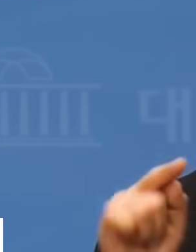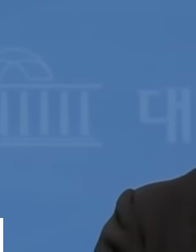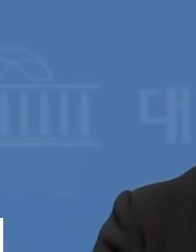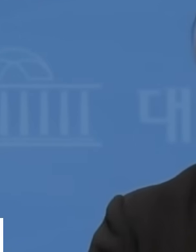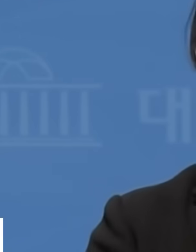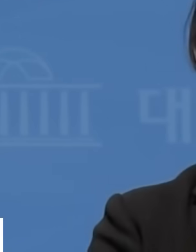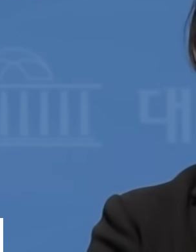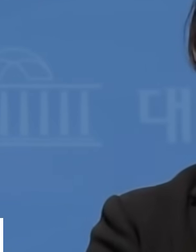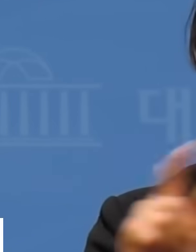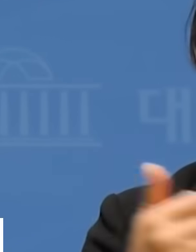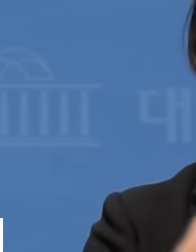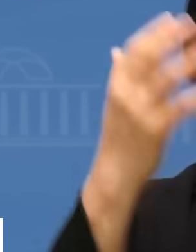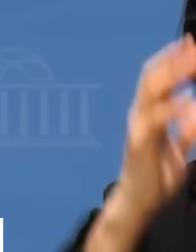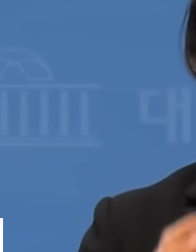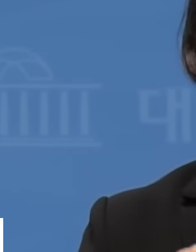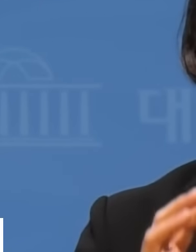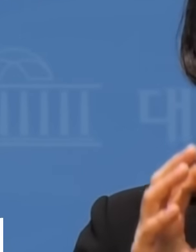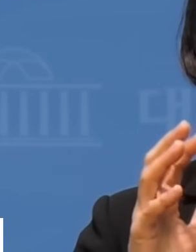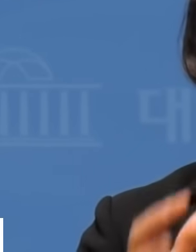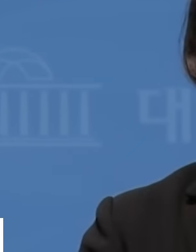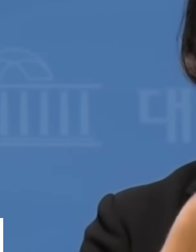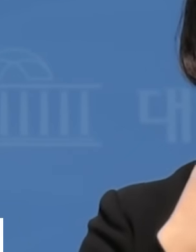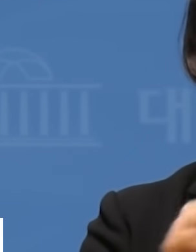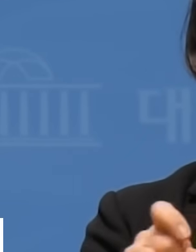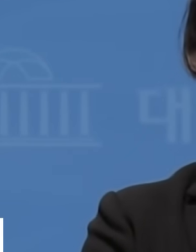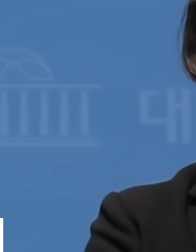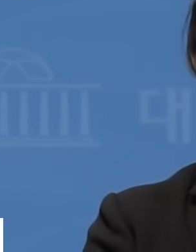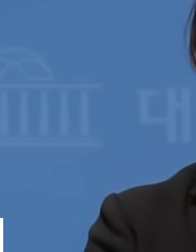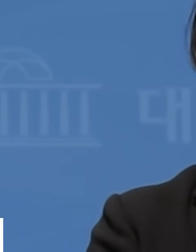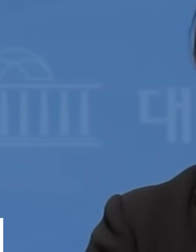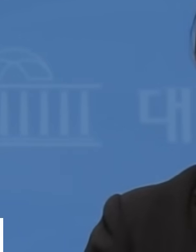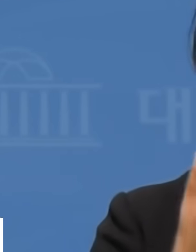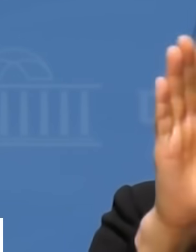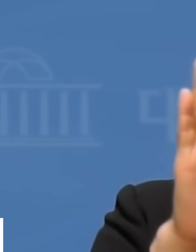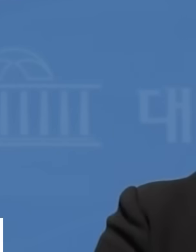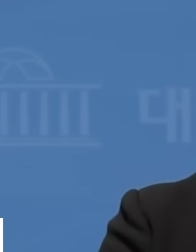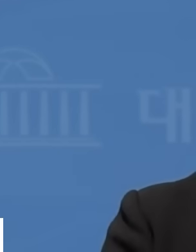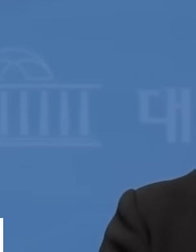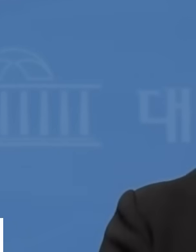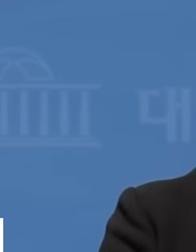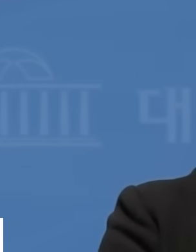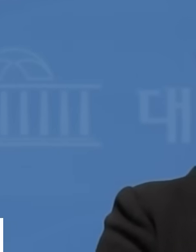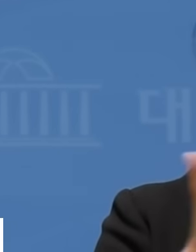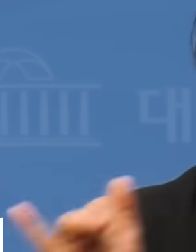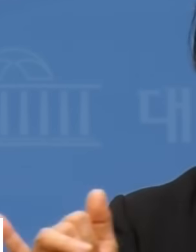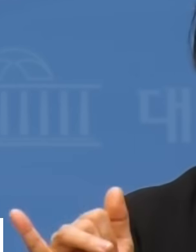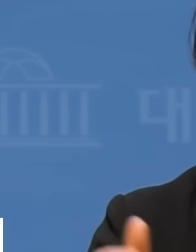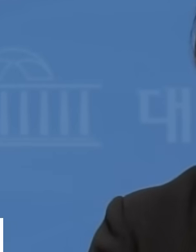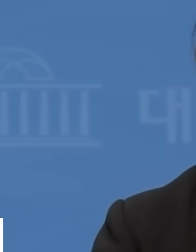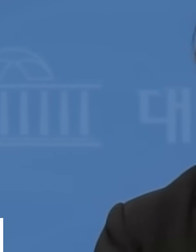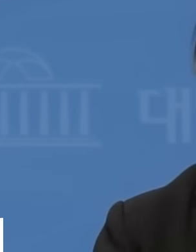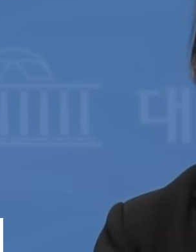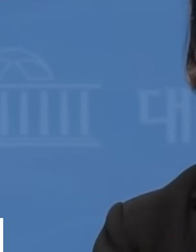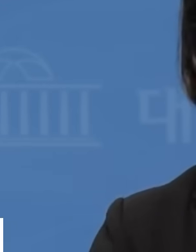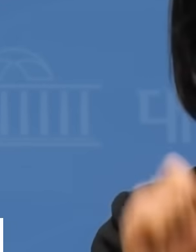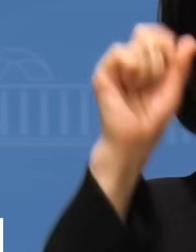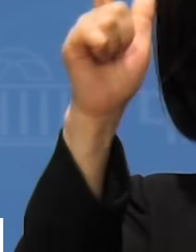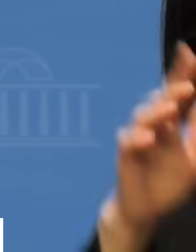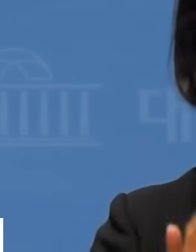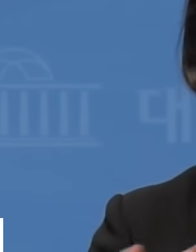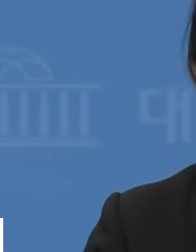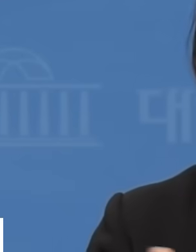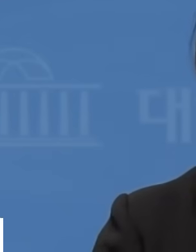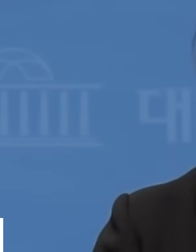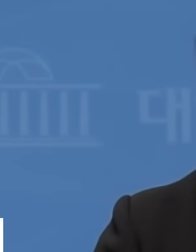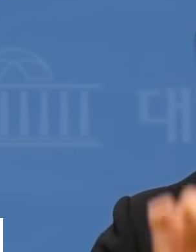예비후보는 대한민국 그리고 서울특별시 강북이 키워낸 인재 중에 인재이십니다. 그리고